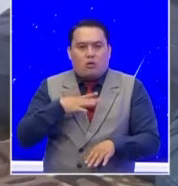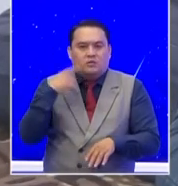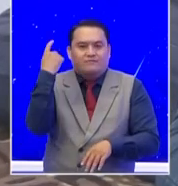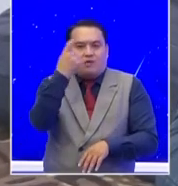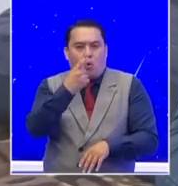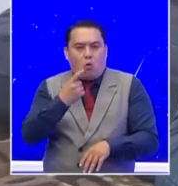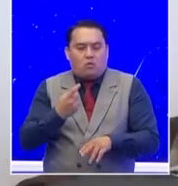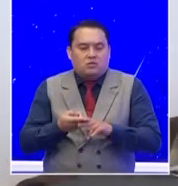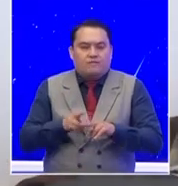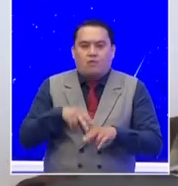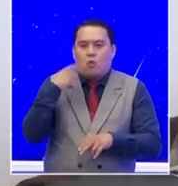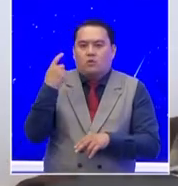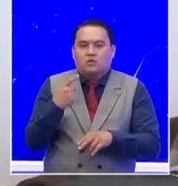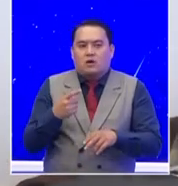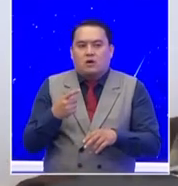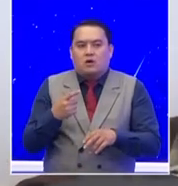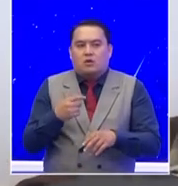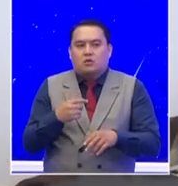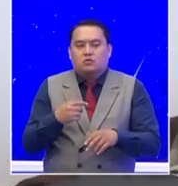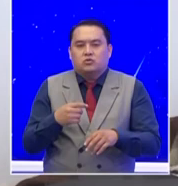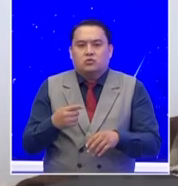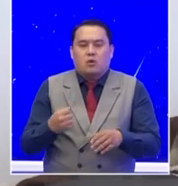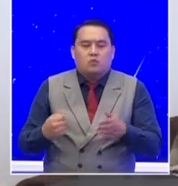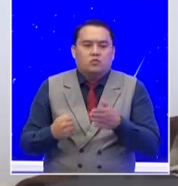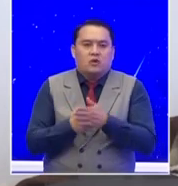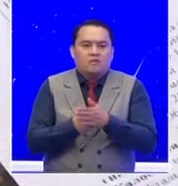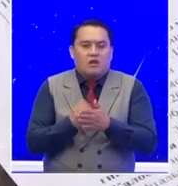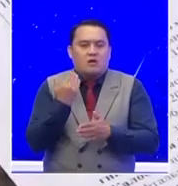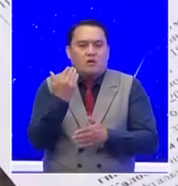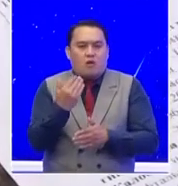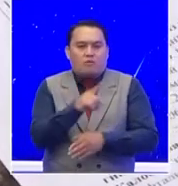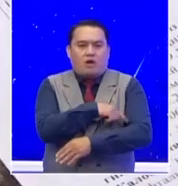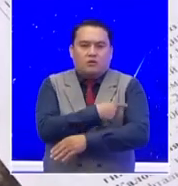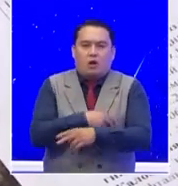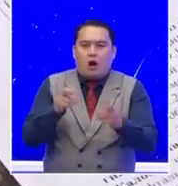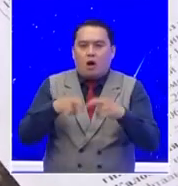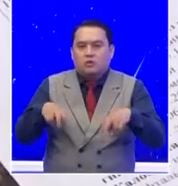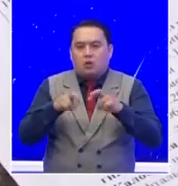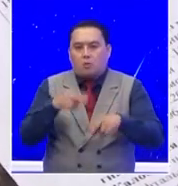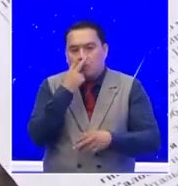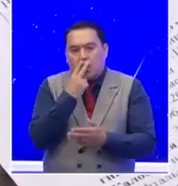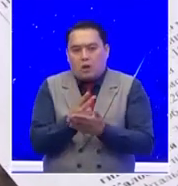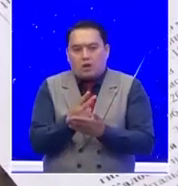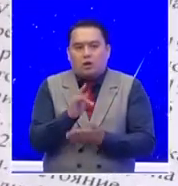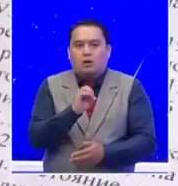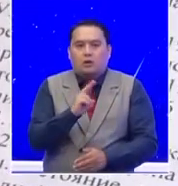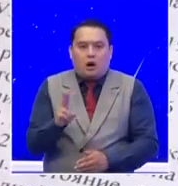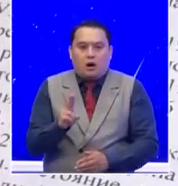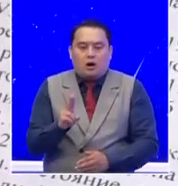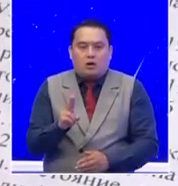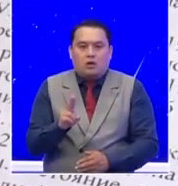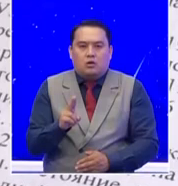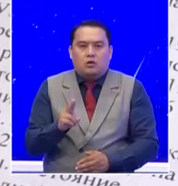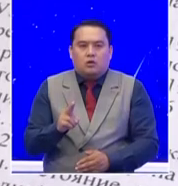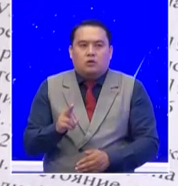это как выяснилось позднее отмирают сосуды головного мозга дальнейшее врачебное обследование показывали отсутствие раковых метастаз но